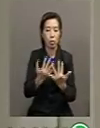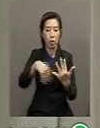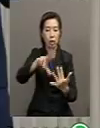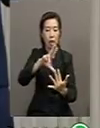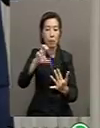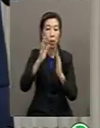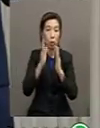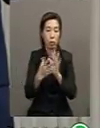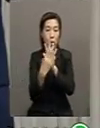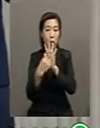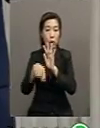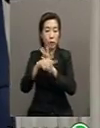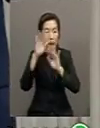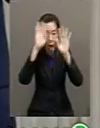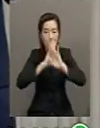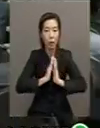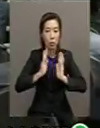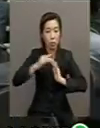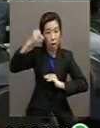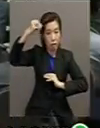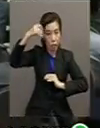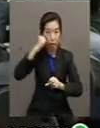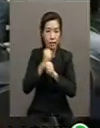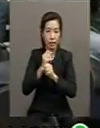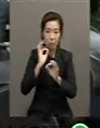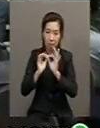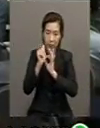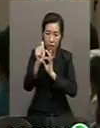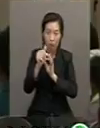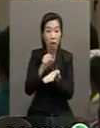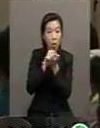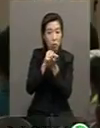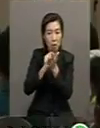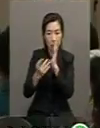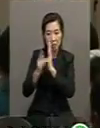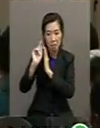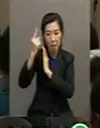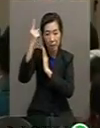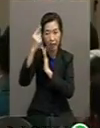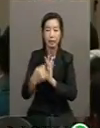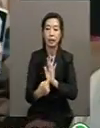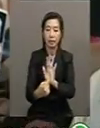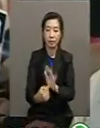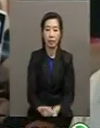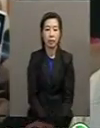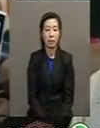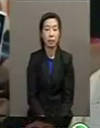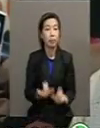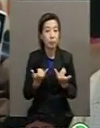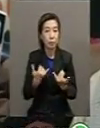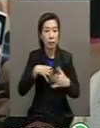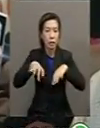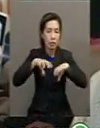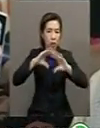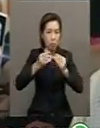ความรู้เกี่ยวกับการใช้ไฟฟ้าอย่างมีประสิทธิภาพพร้อมแนะนำงานบริการที่ทันสมัยของการไฟฟ้านครหลวง วันนี้เราก็มีการจั